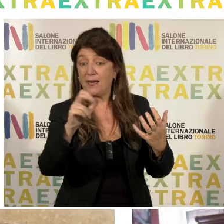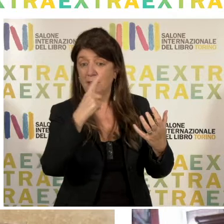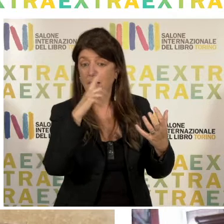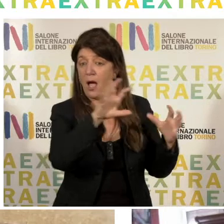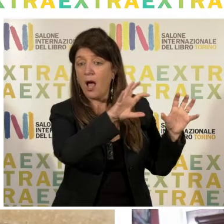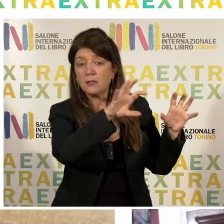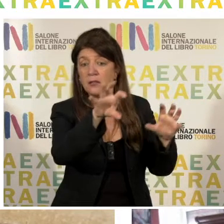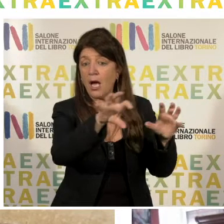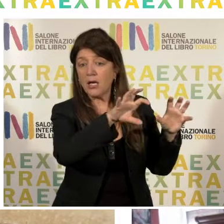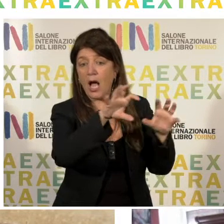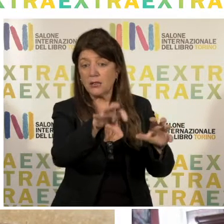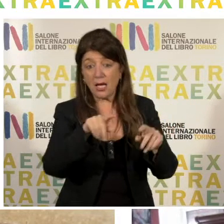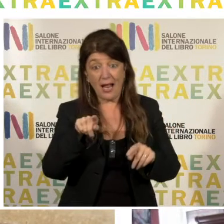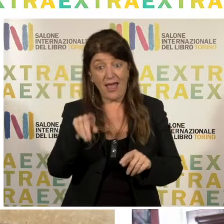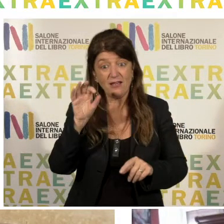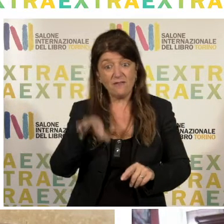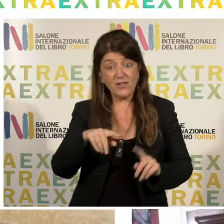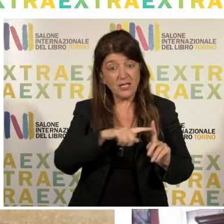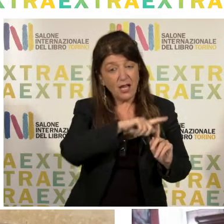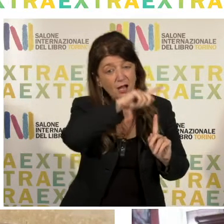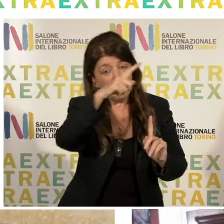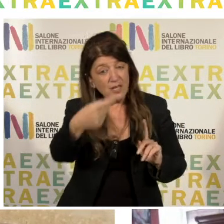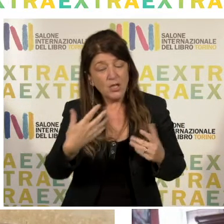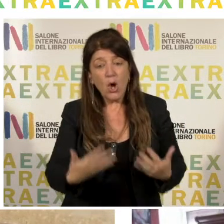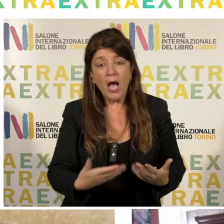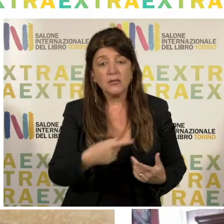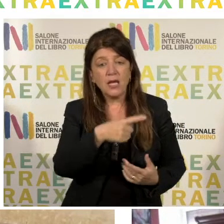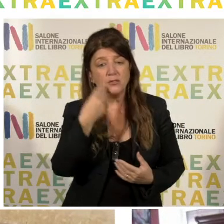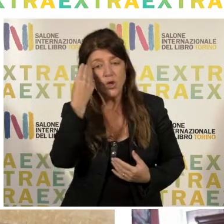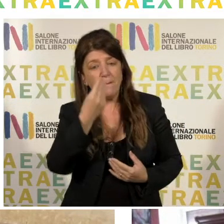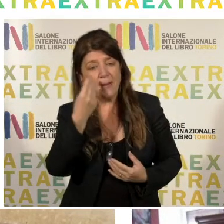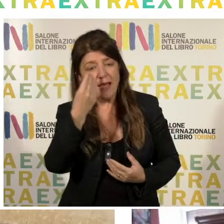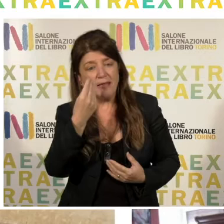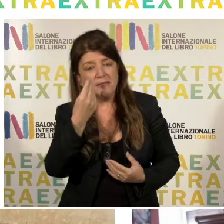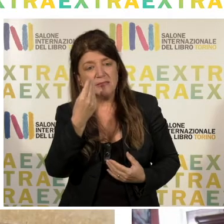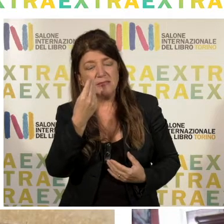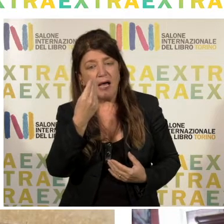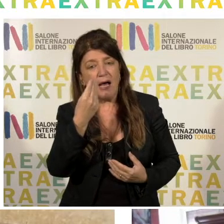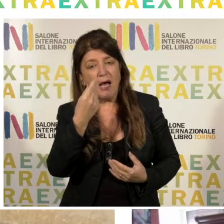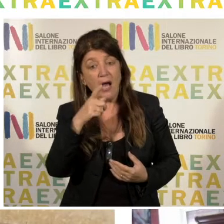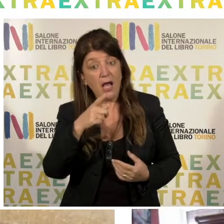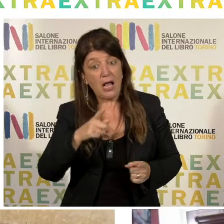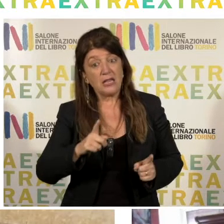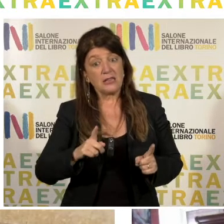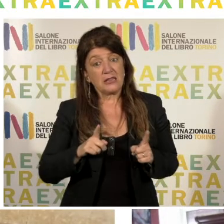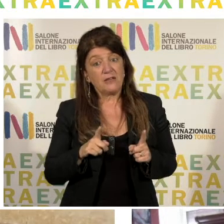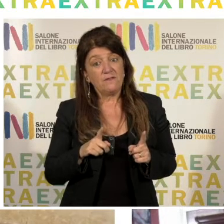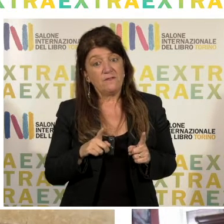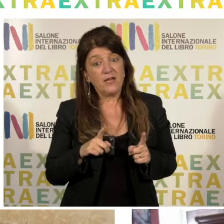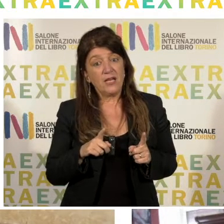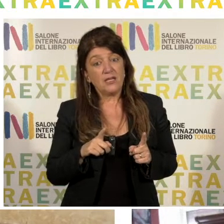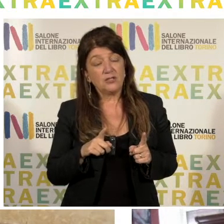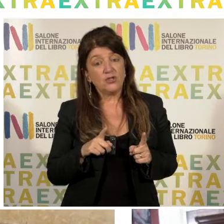l'hanno colpita di più e in che modo pensa di aver difeso la memoria